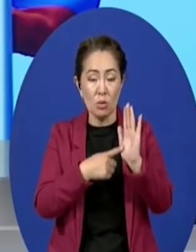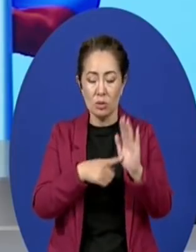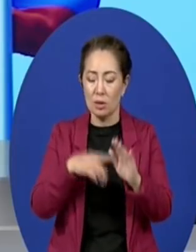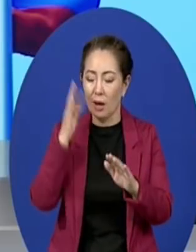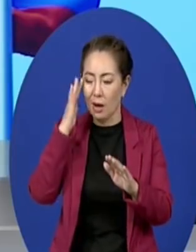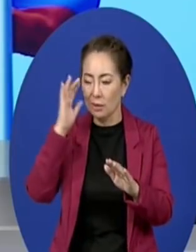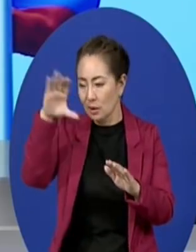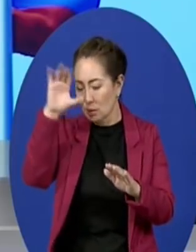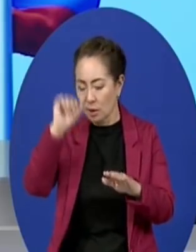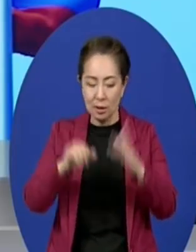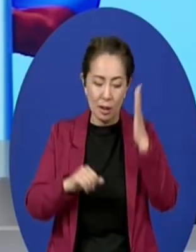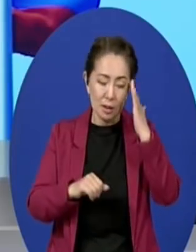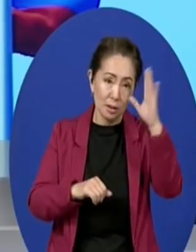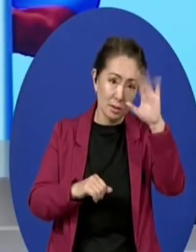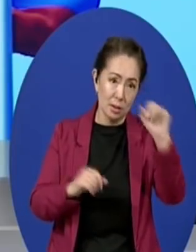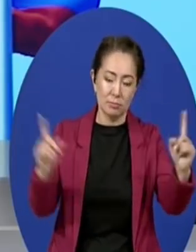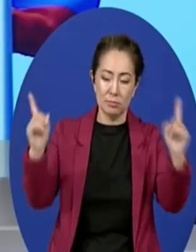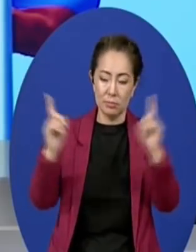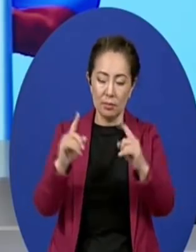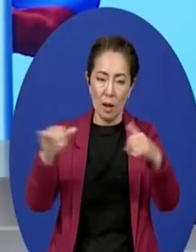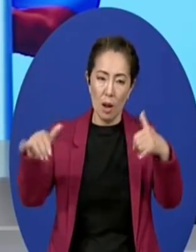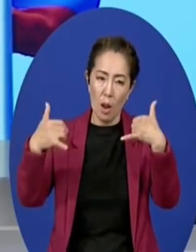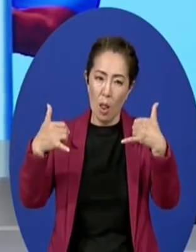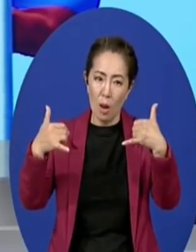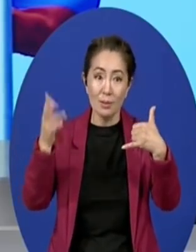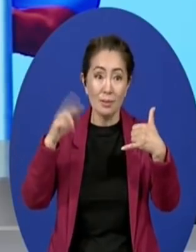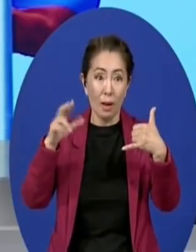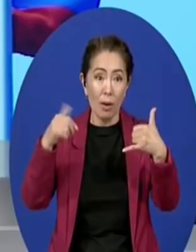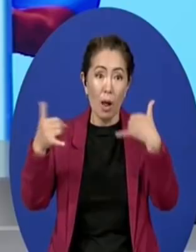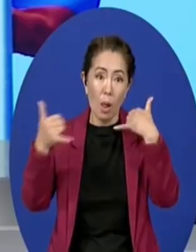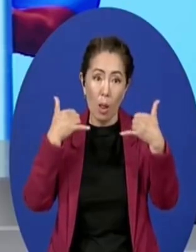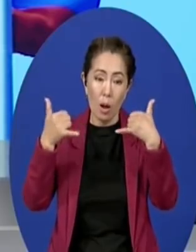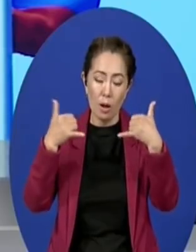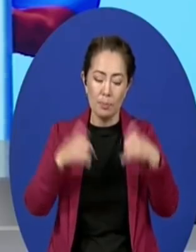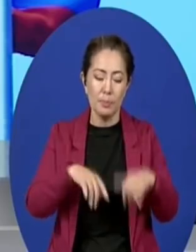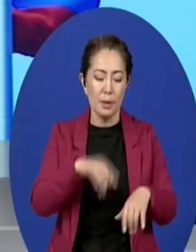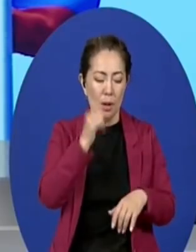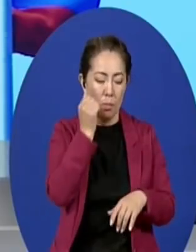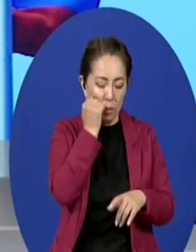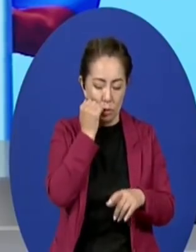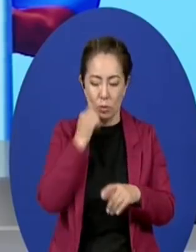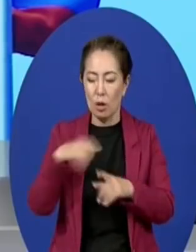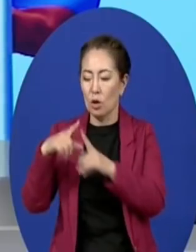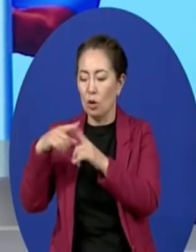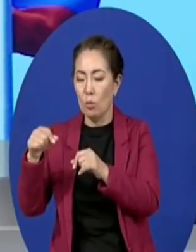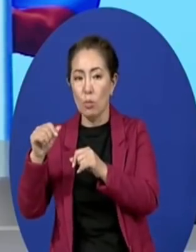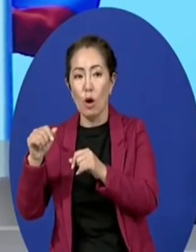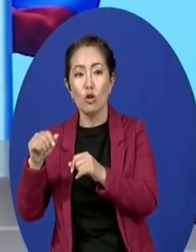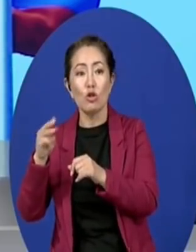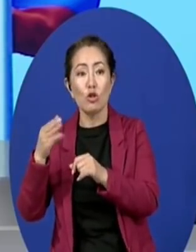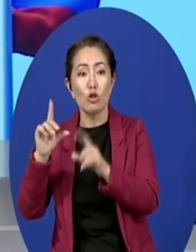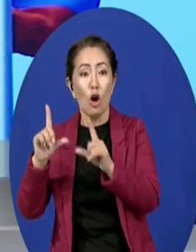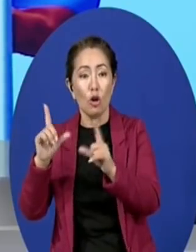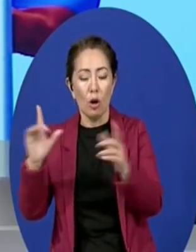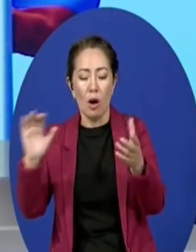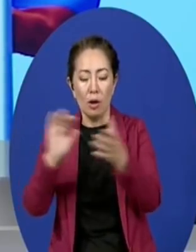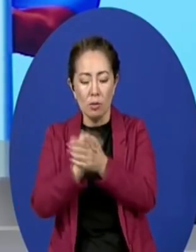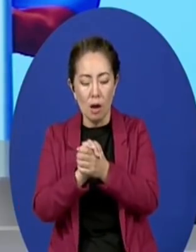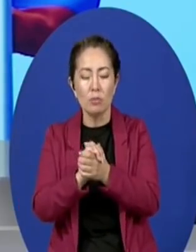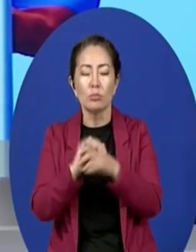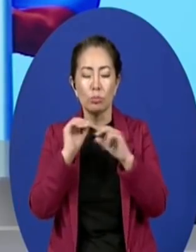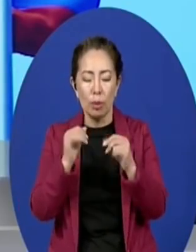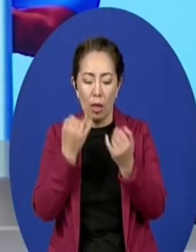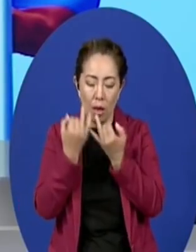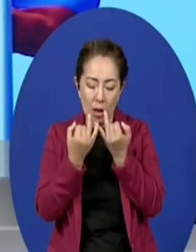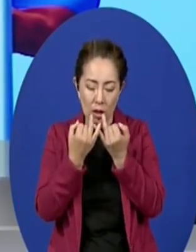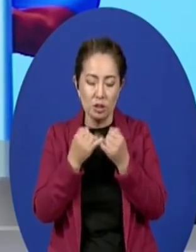хэргийн сайдын орлогч нар даваа гарагт утсаар ярилцаж, Москва, Токиогийн хооронд найрамдал байгуулах яриа хэлэлцээг үргэлжлүүлнэ гэсэн нэгдсэн байр суурьтай